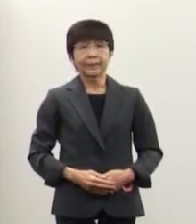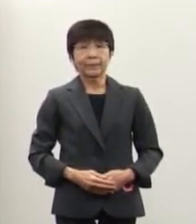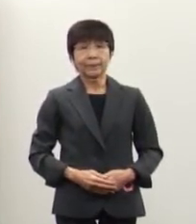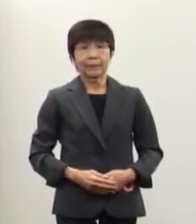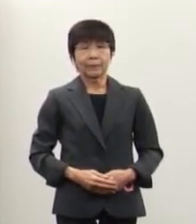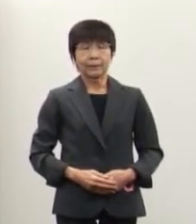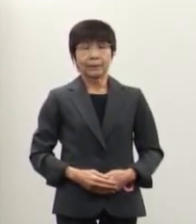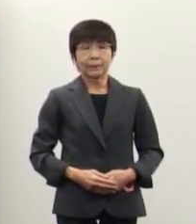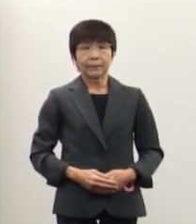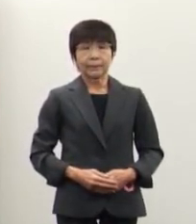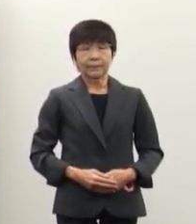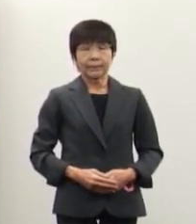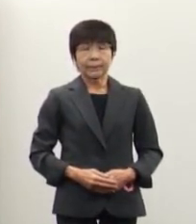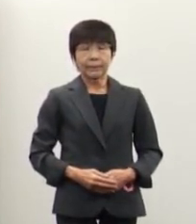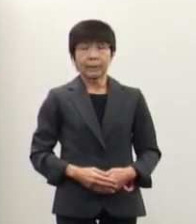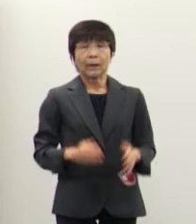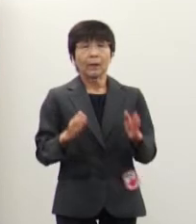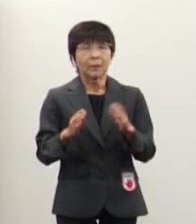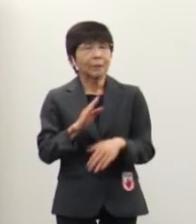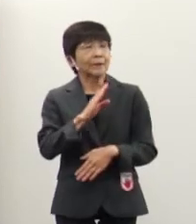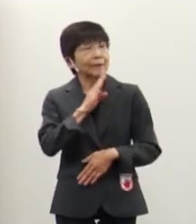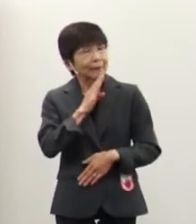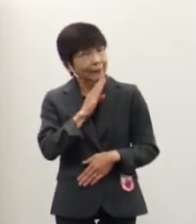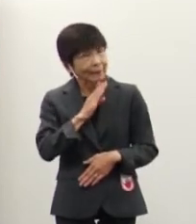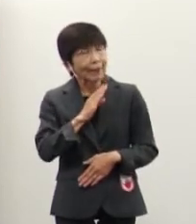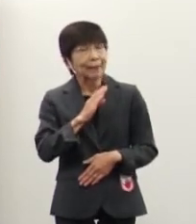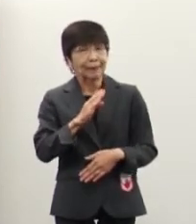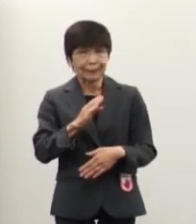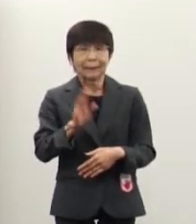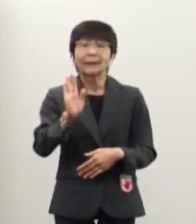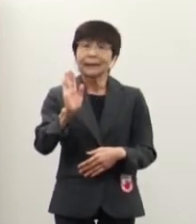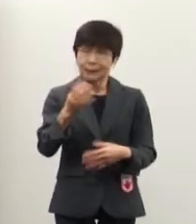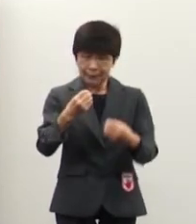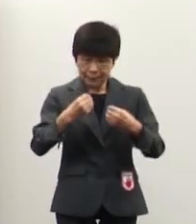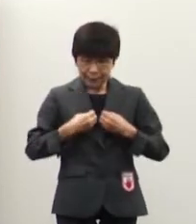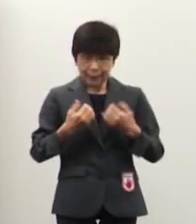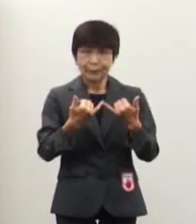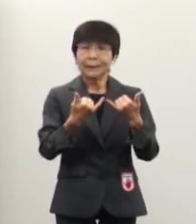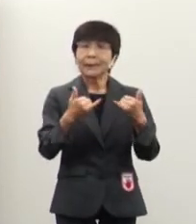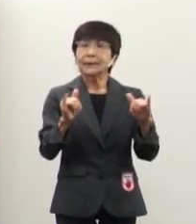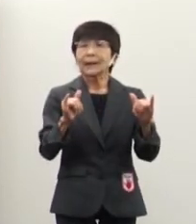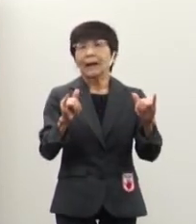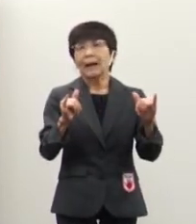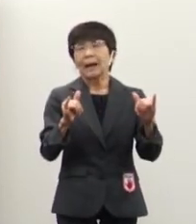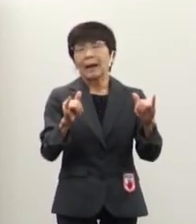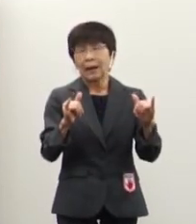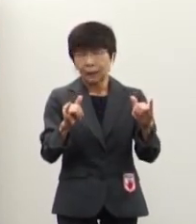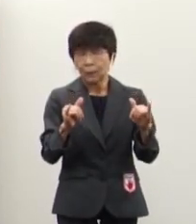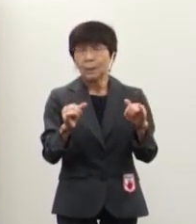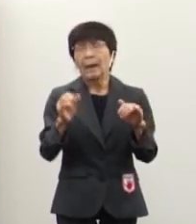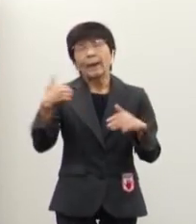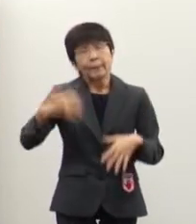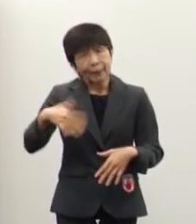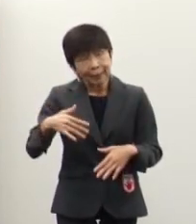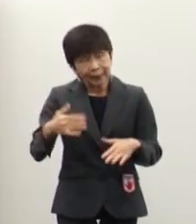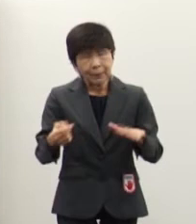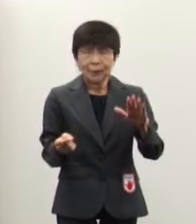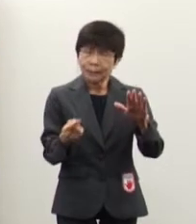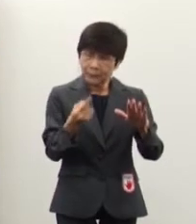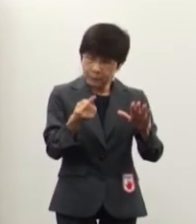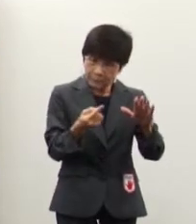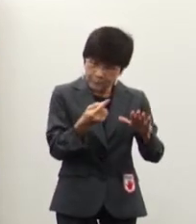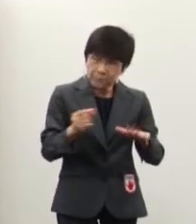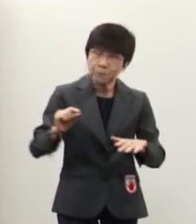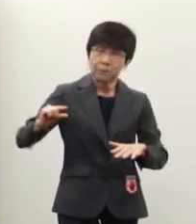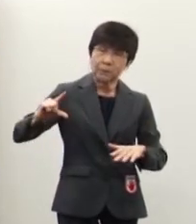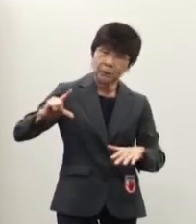一方、依然といたしまして、さはされながらですね、一定程度の新規感染者が発生し続け